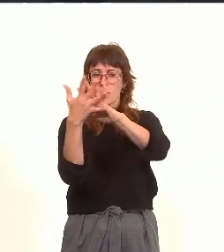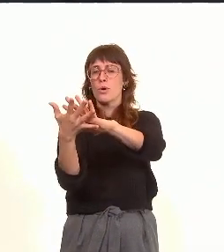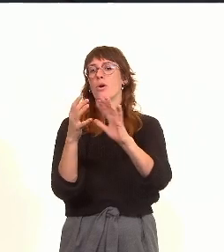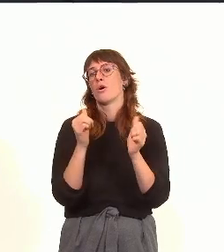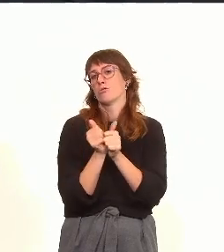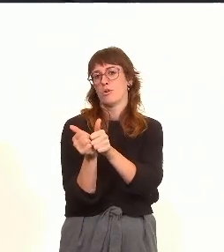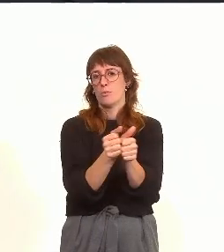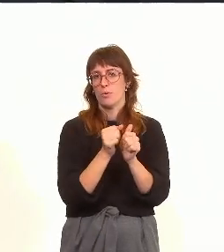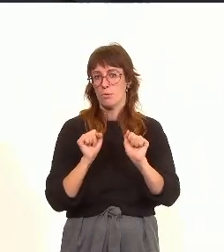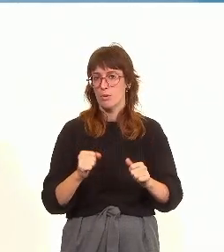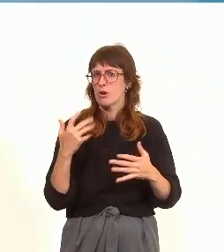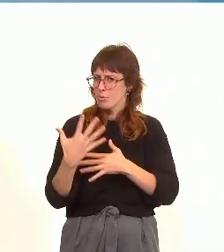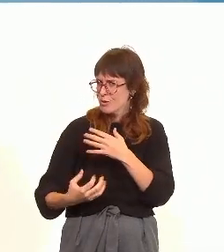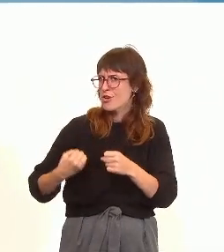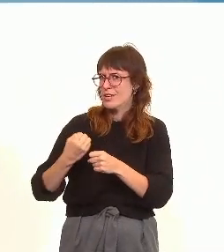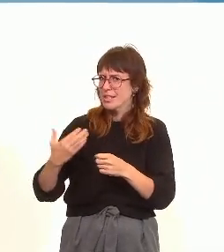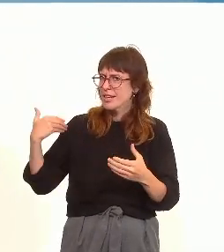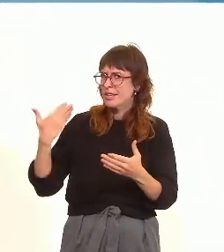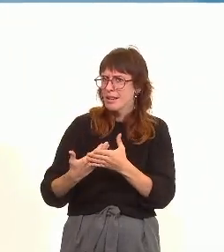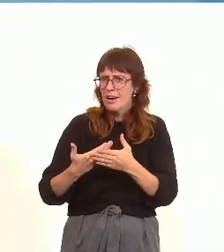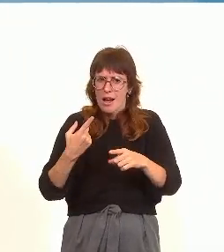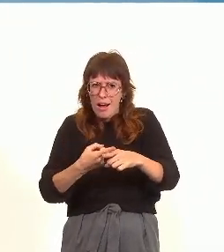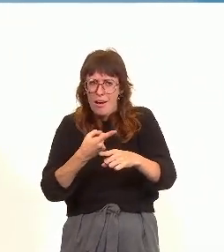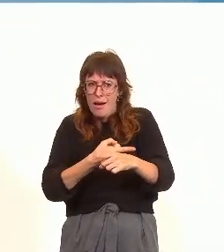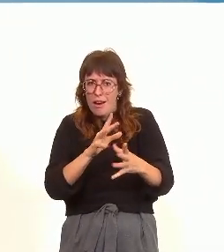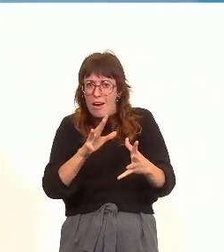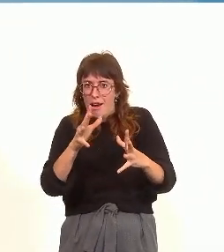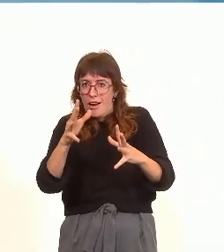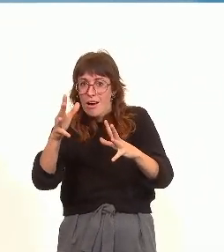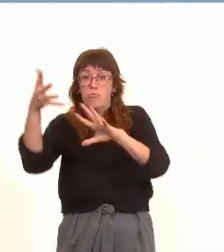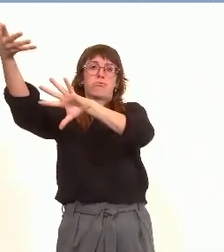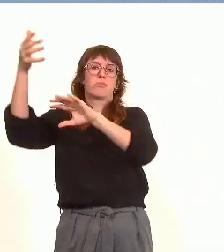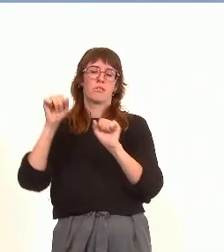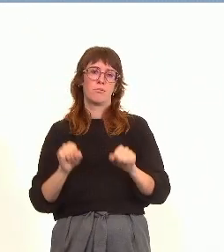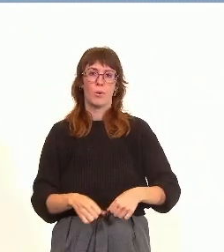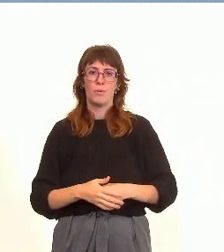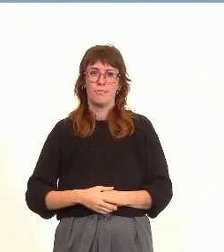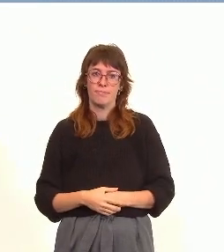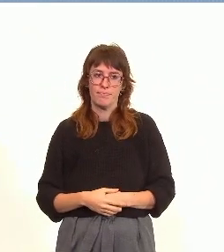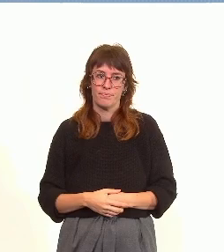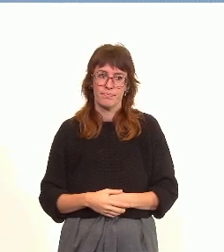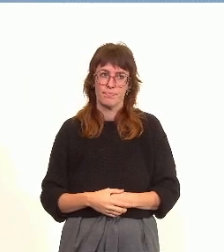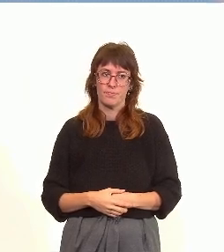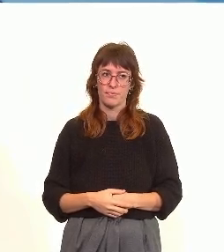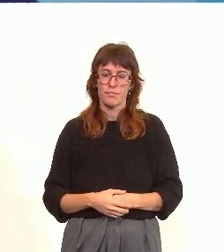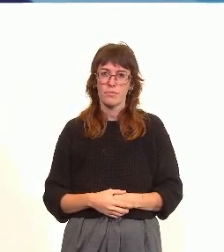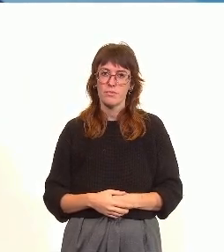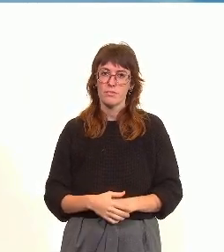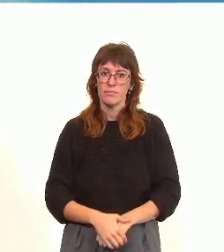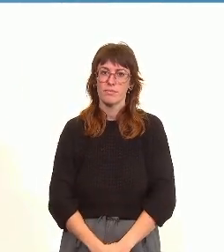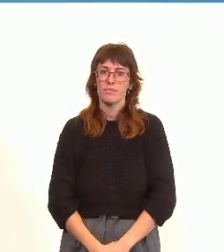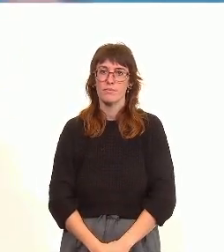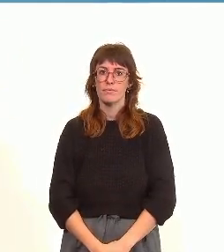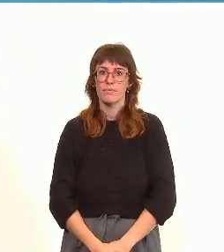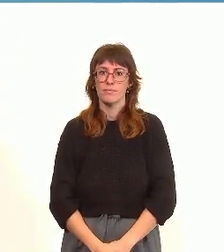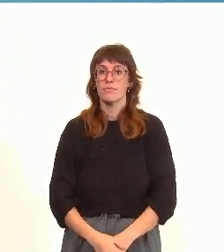maintenant. Merci beaucoup et vos propos seront mis en résonance avec beaucoup et des